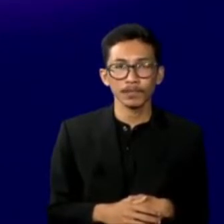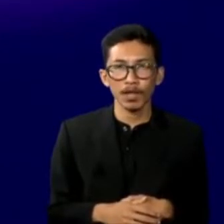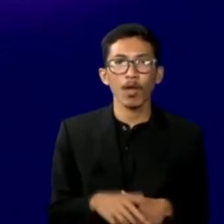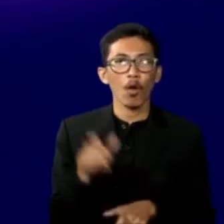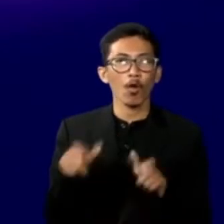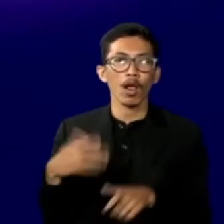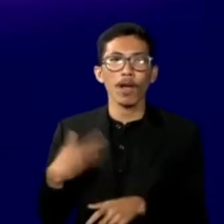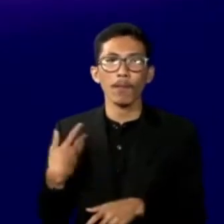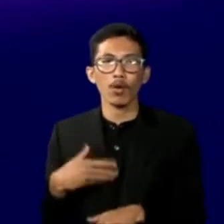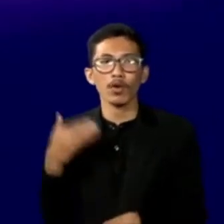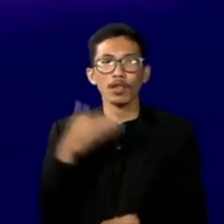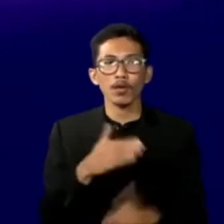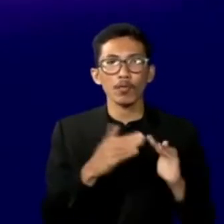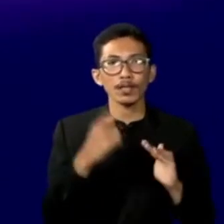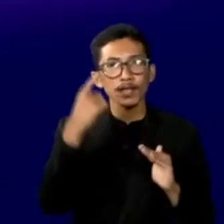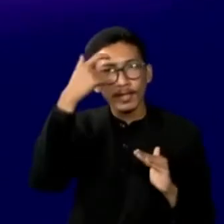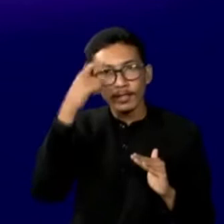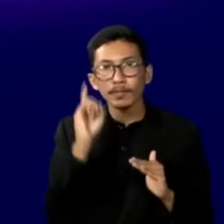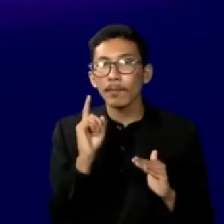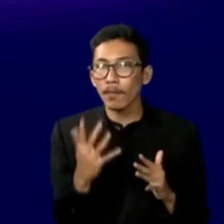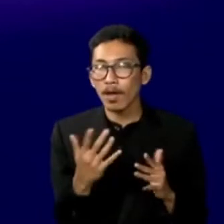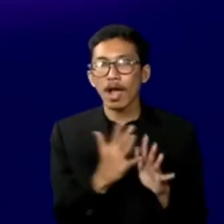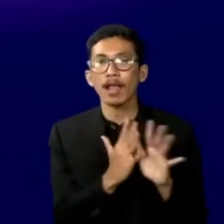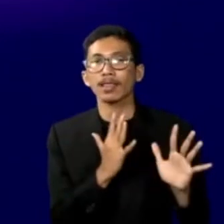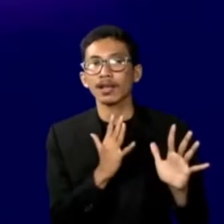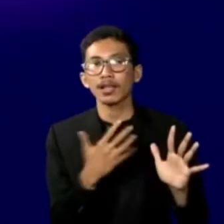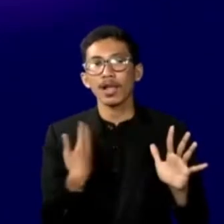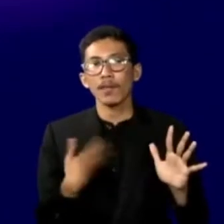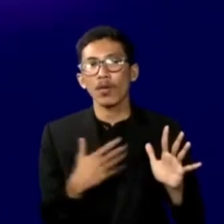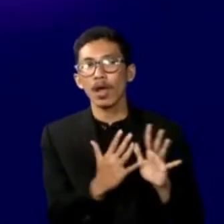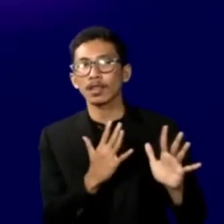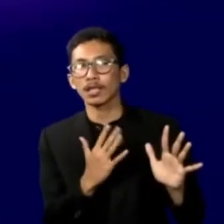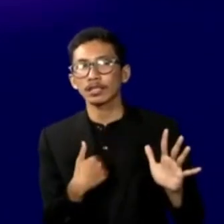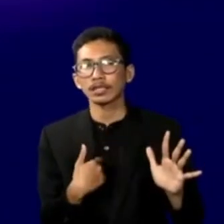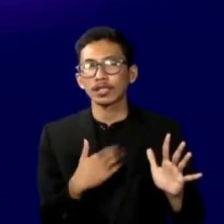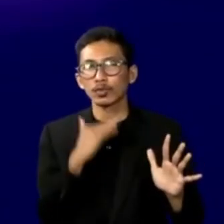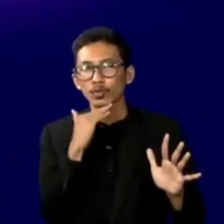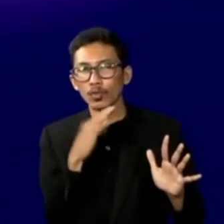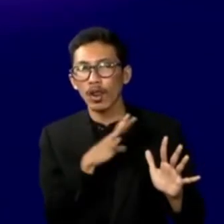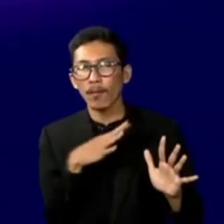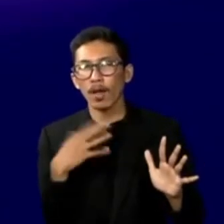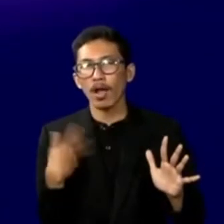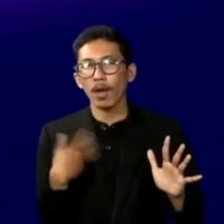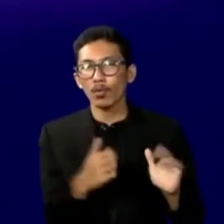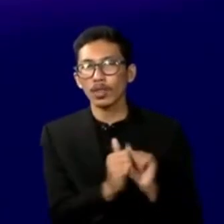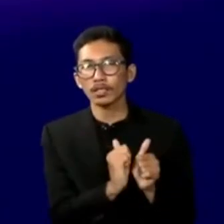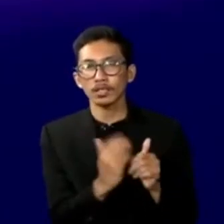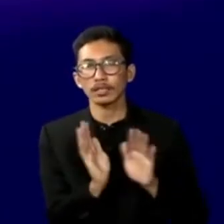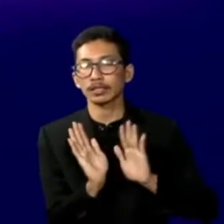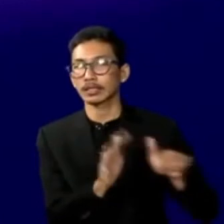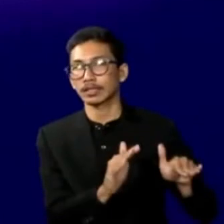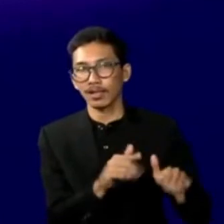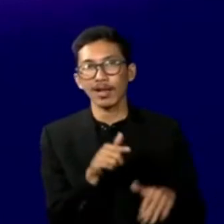ngantri berjam-jam gitu mungkin juga enggak sampai berjam-jam tetapi tempat nunggunya kemudian dia jujur tapi kenapa